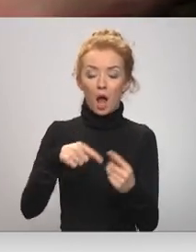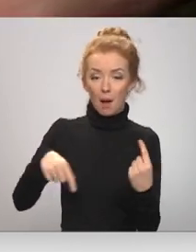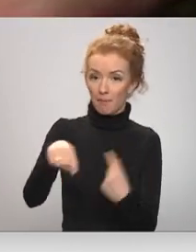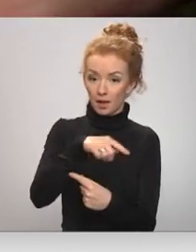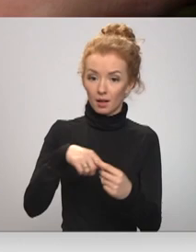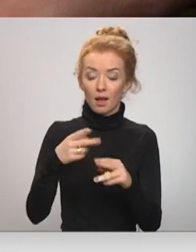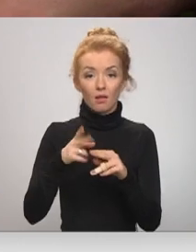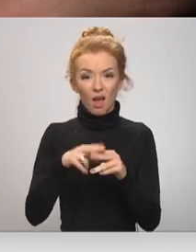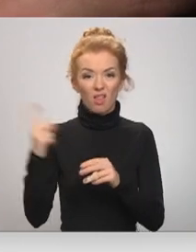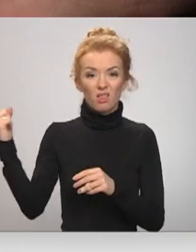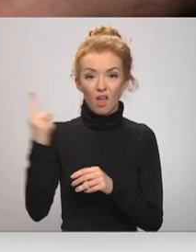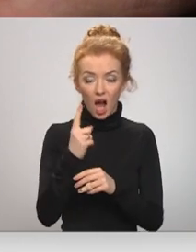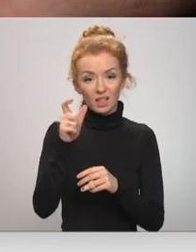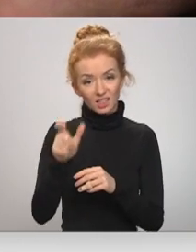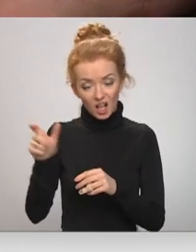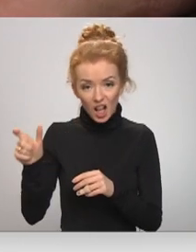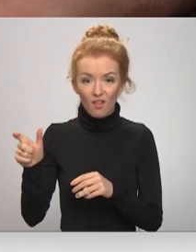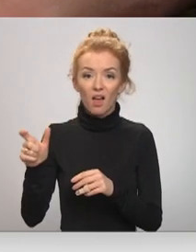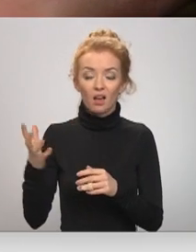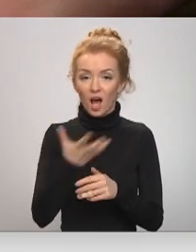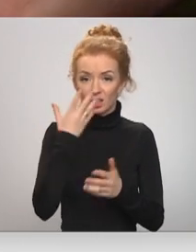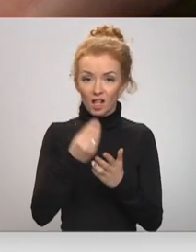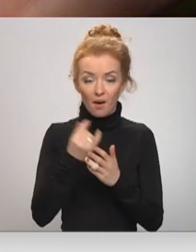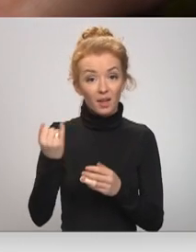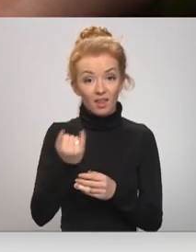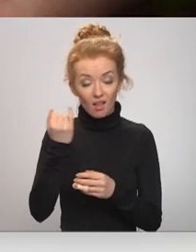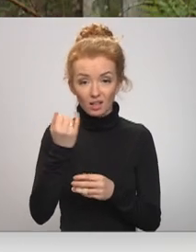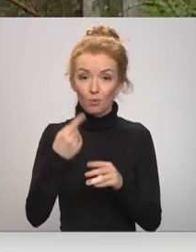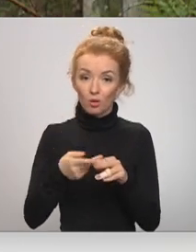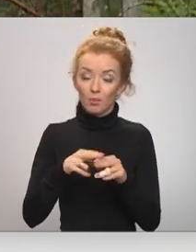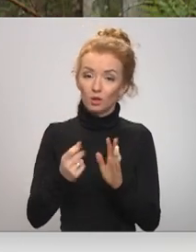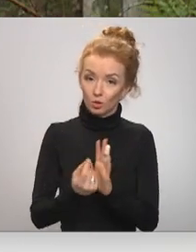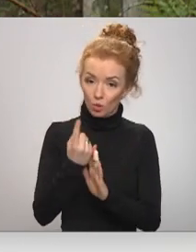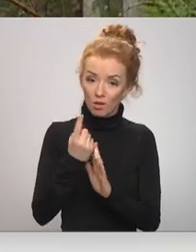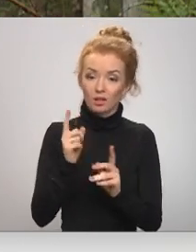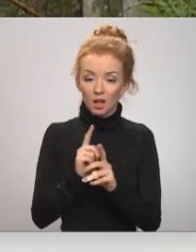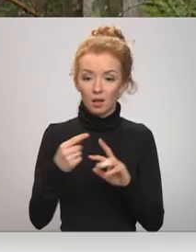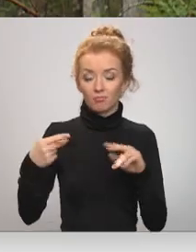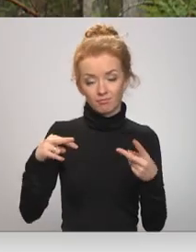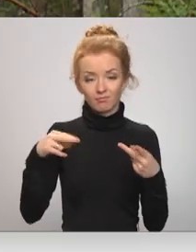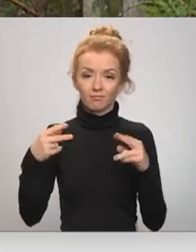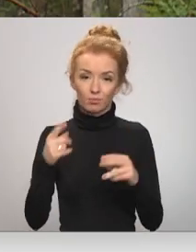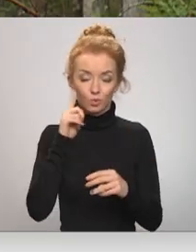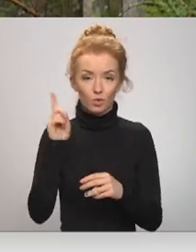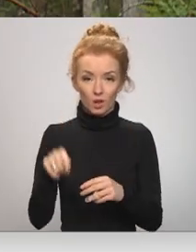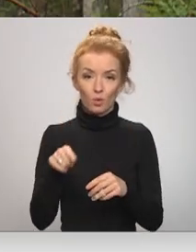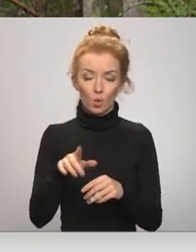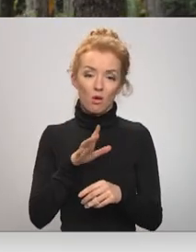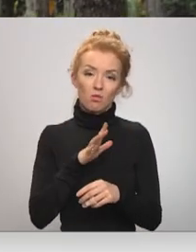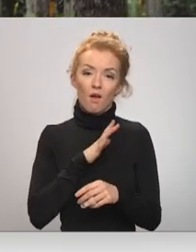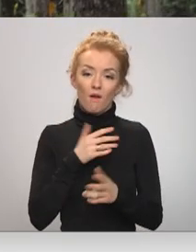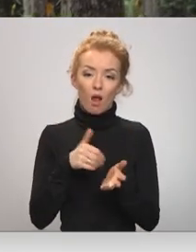bet tad nāk cilvēks, nākam mēs ar mūsu savām interesēm un, protams, rodas arī pretrunas savā ziņā. To nevar